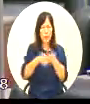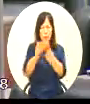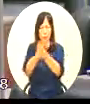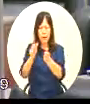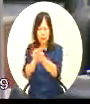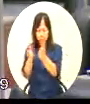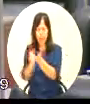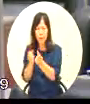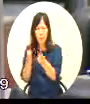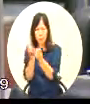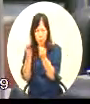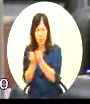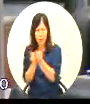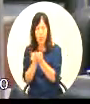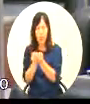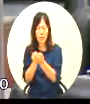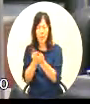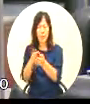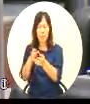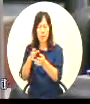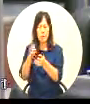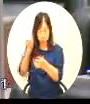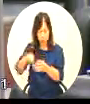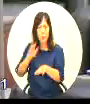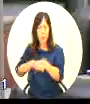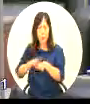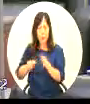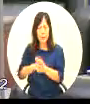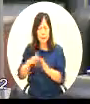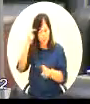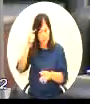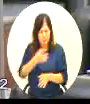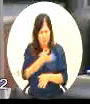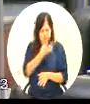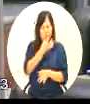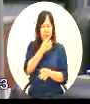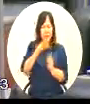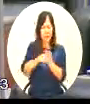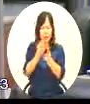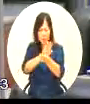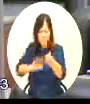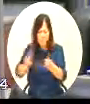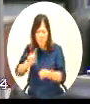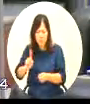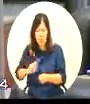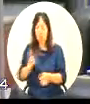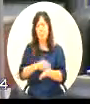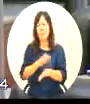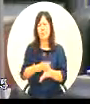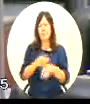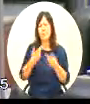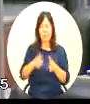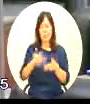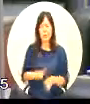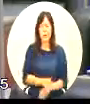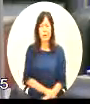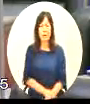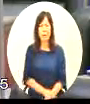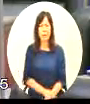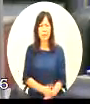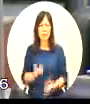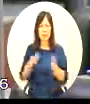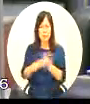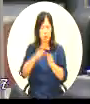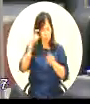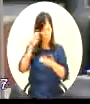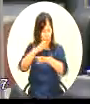伴侣来使用，那不要担心说会产生什么样的医疗纠纷，因为毕竟还是救